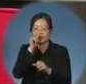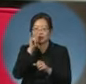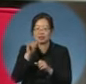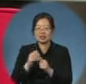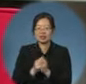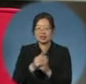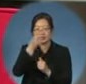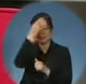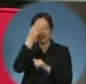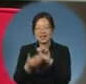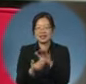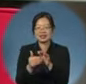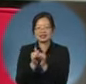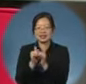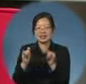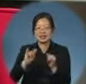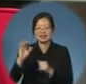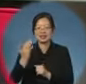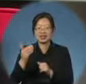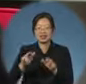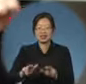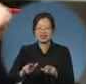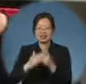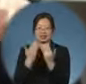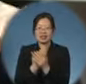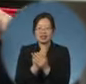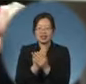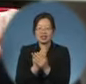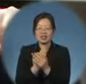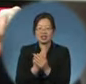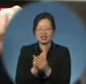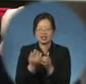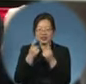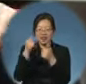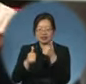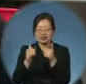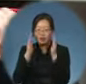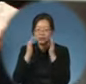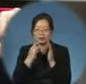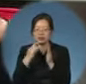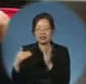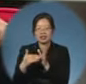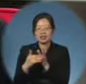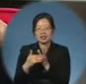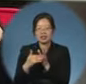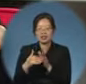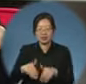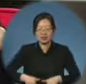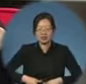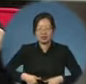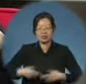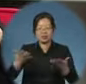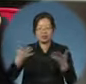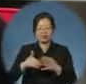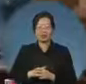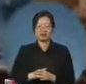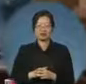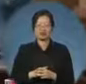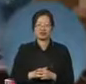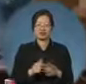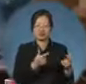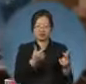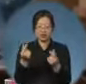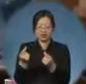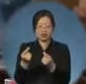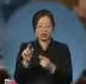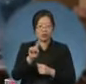장애인이 되는 거다 음 지금 우리는 다누리 명신 잎이 공부만 하는데 그건 아무 자기도 쓸데 없는 거예요 네 다 똑같은